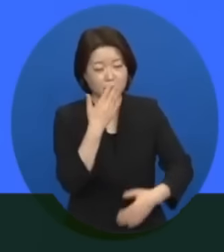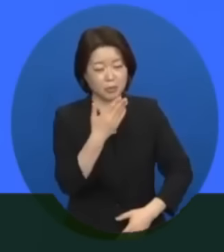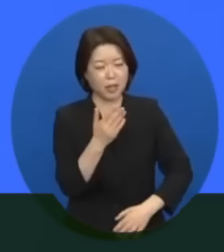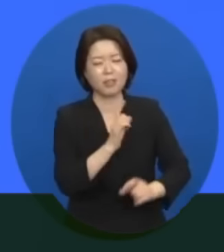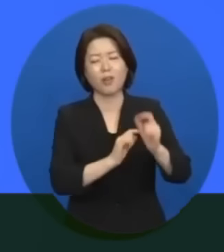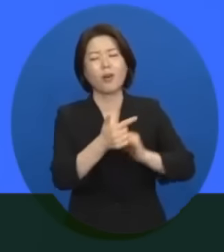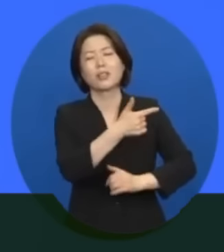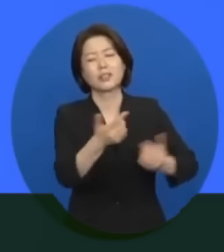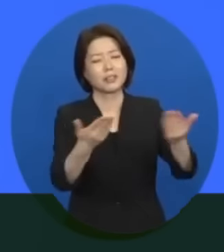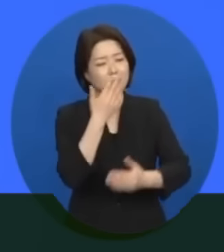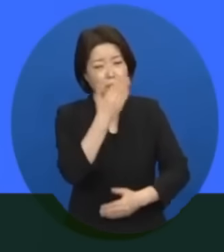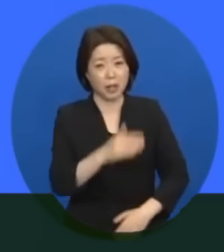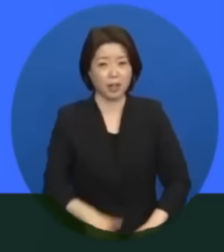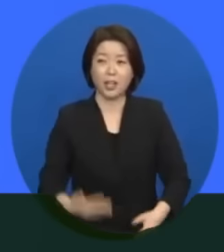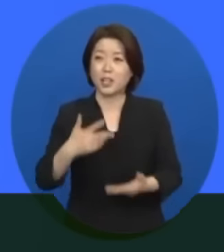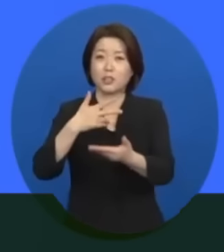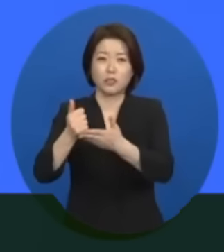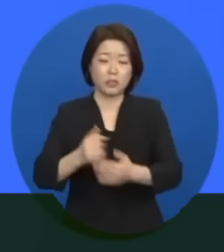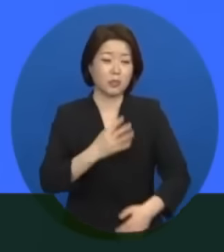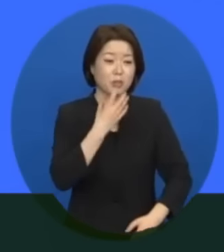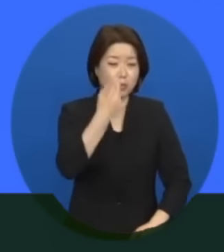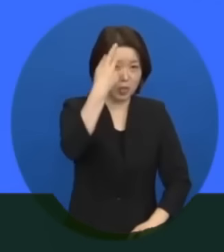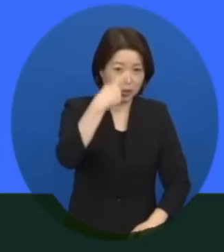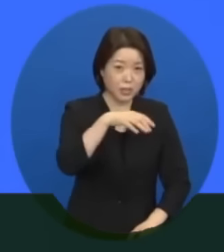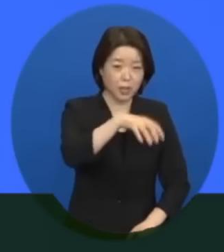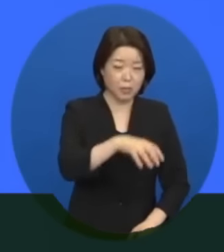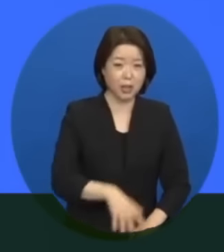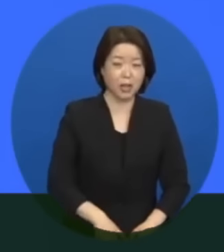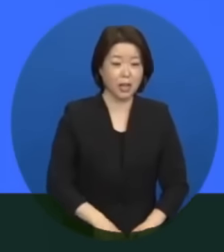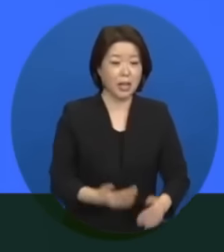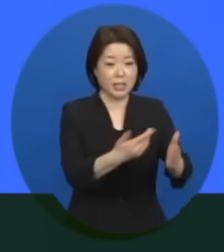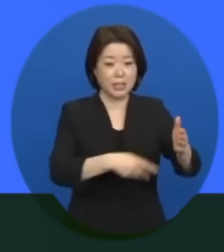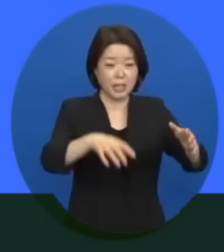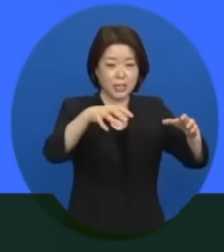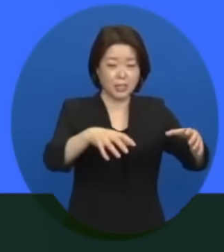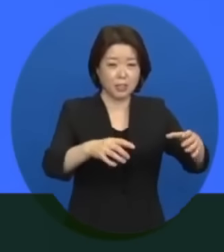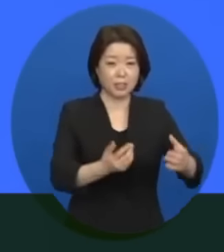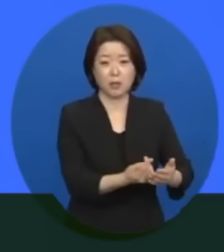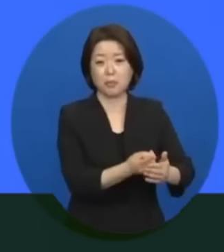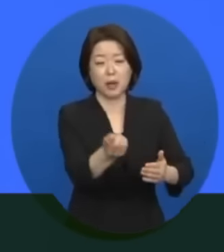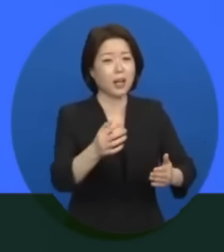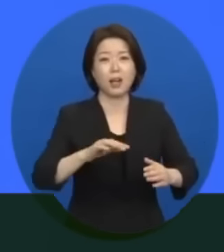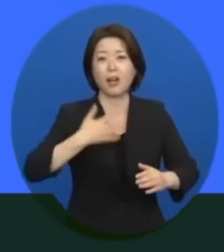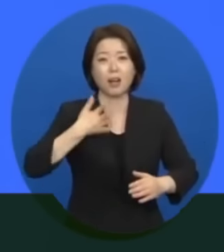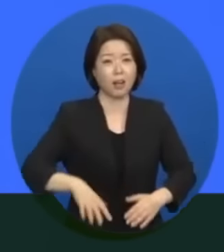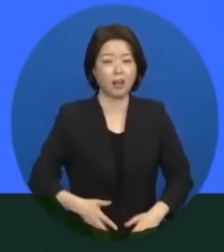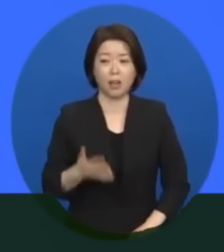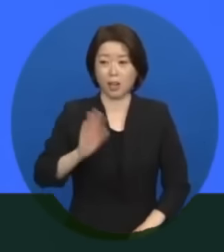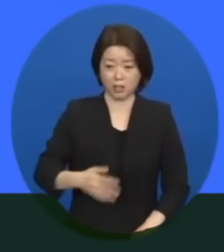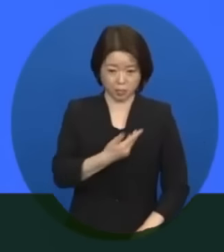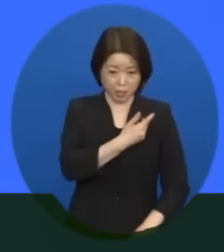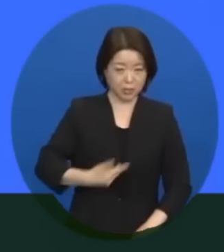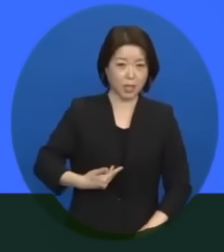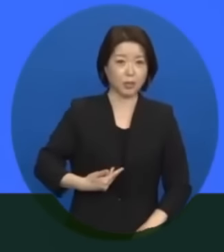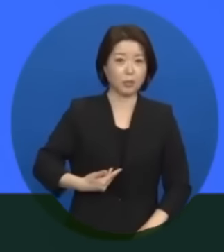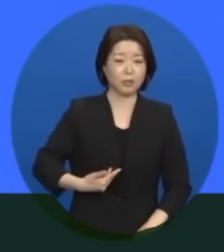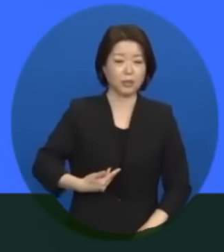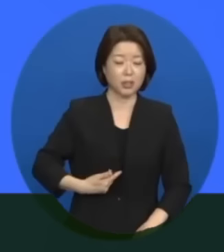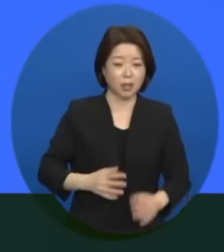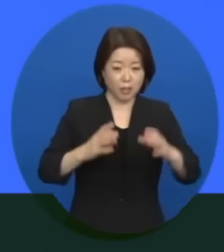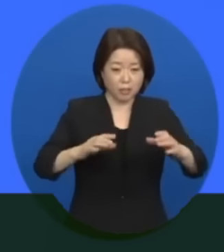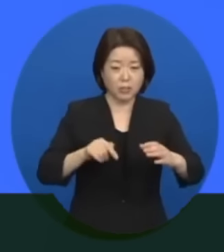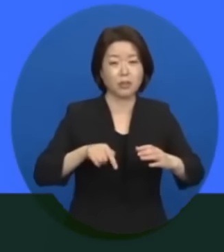거야 주님은 유대와 사마리아 갈릴리 적을 벗어난 적이 없어요 근데 사도들은 그 이상을